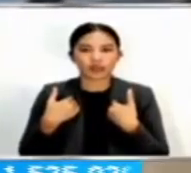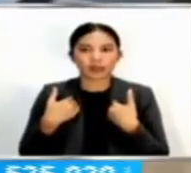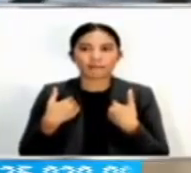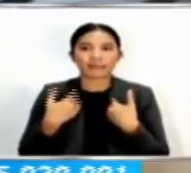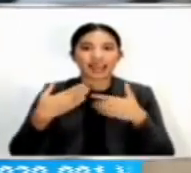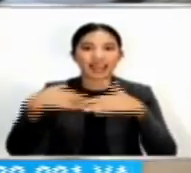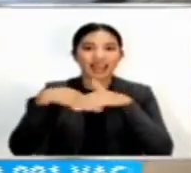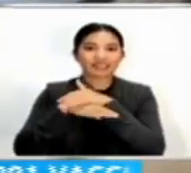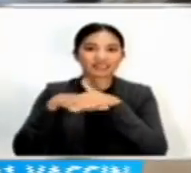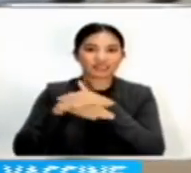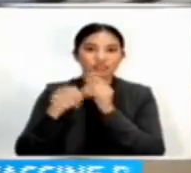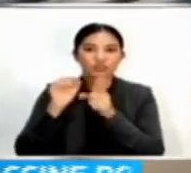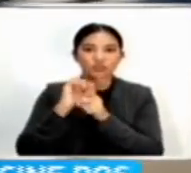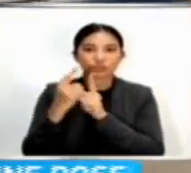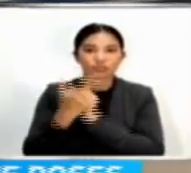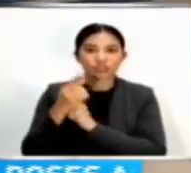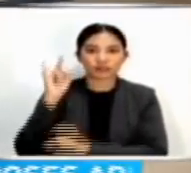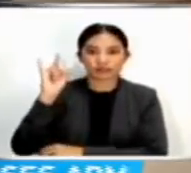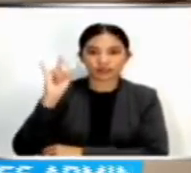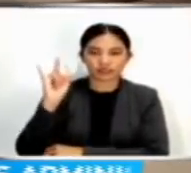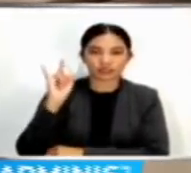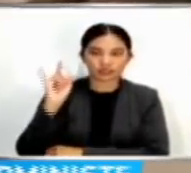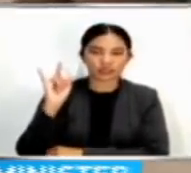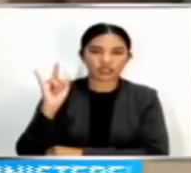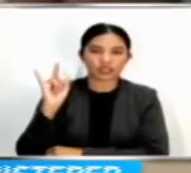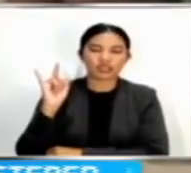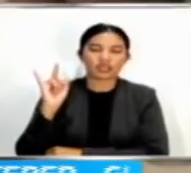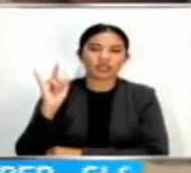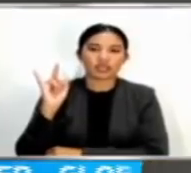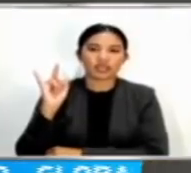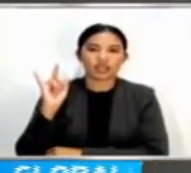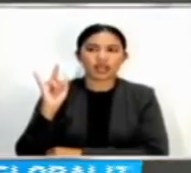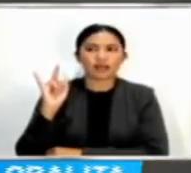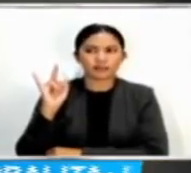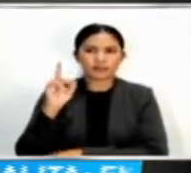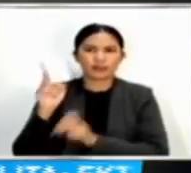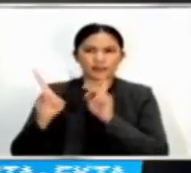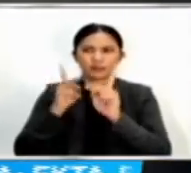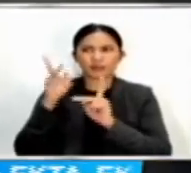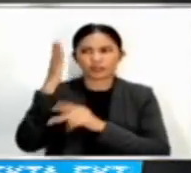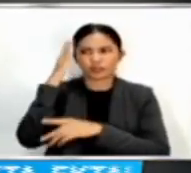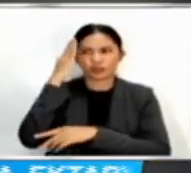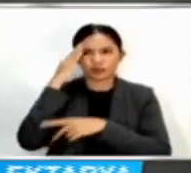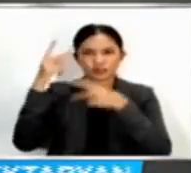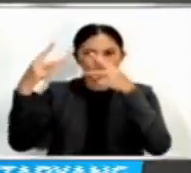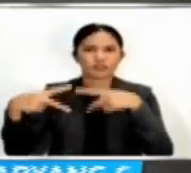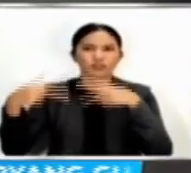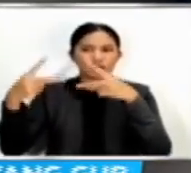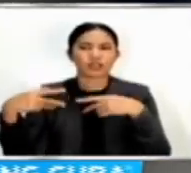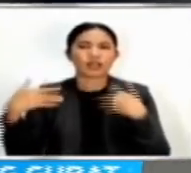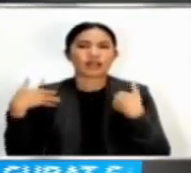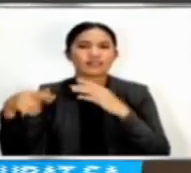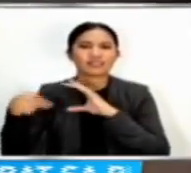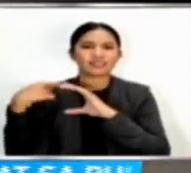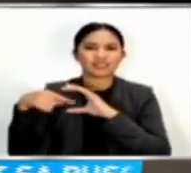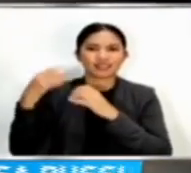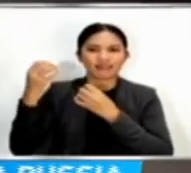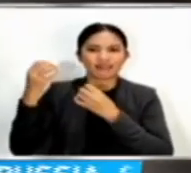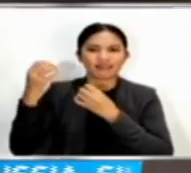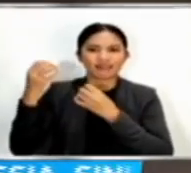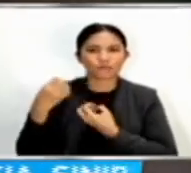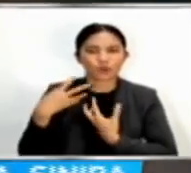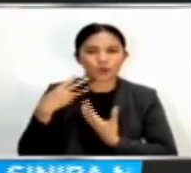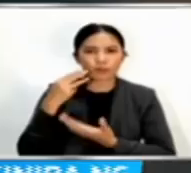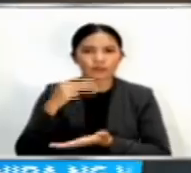mga tao itong mga sites and ang daming nagpapadala sa kanila ng mga information and messages.